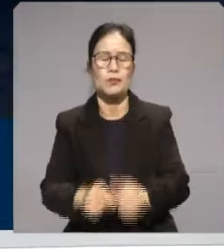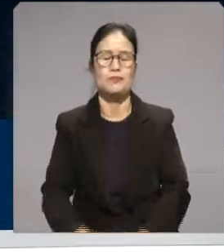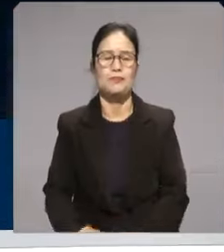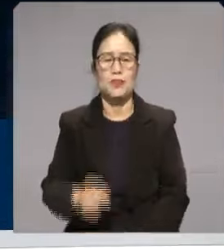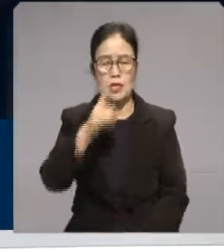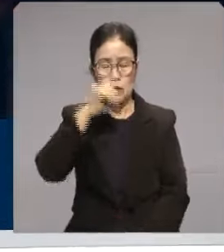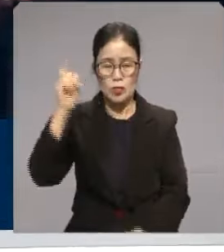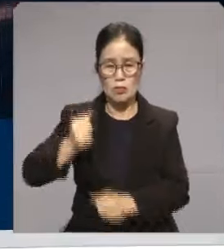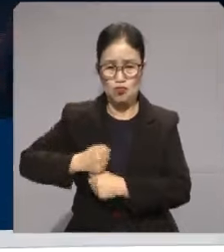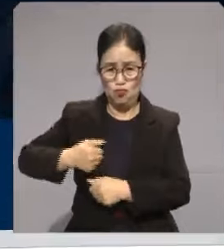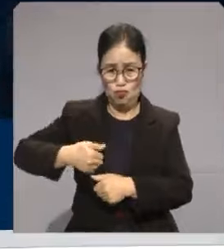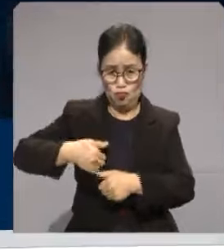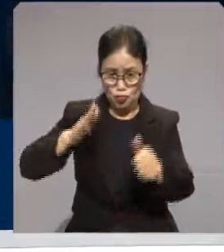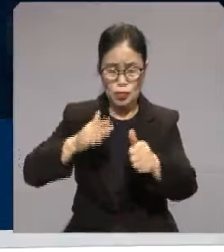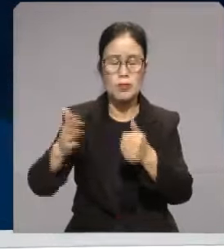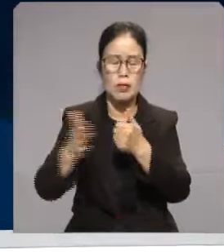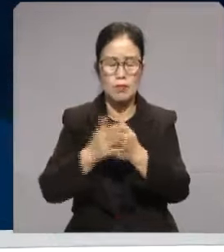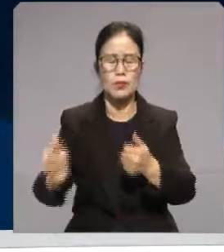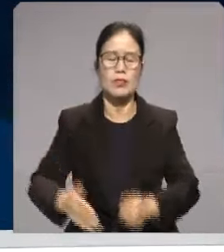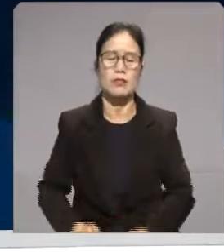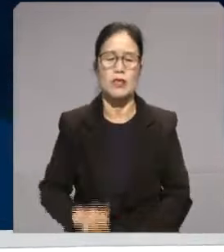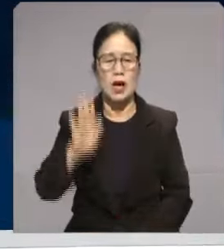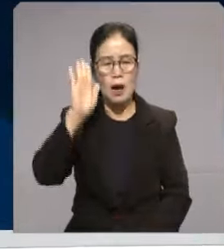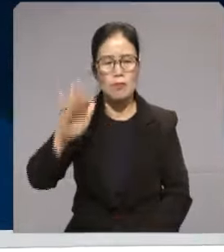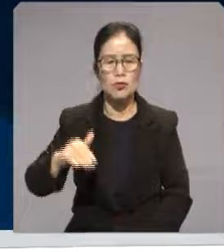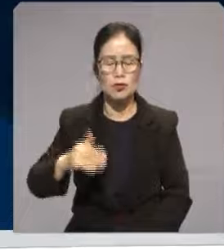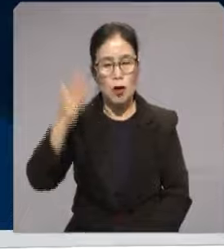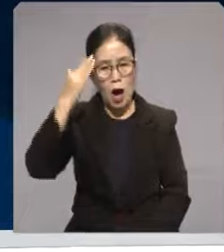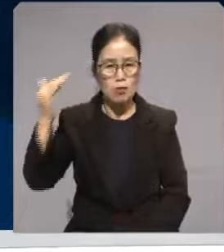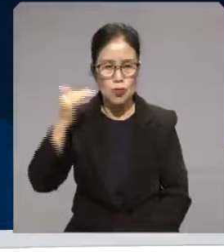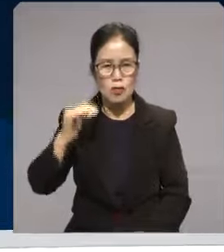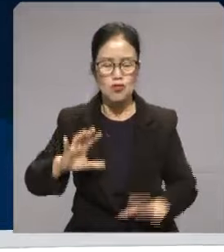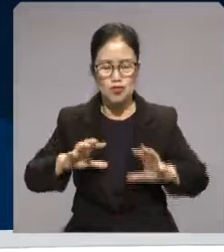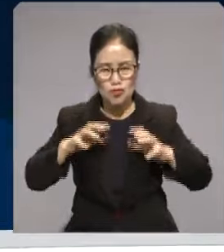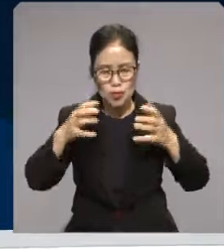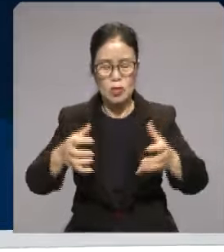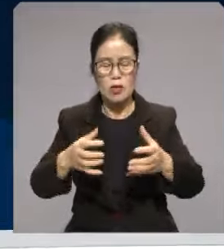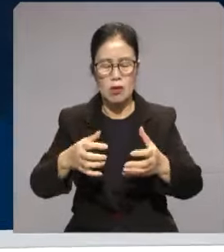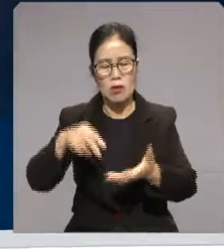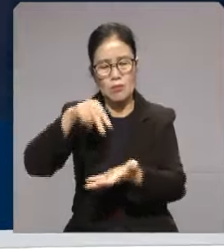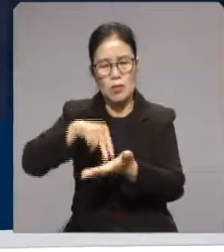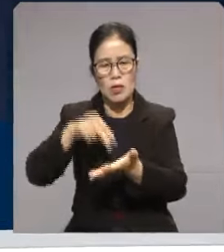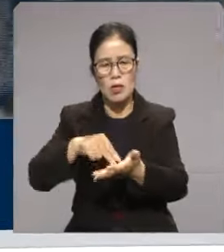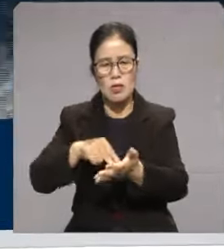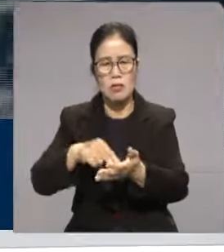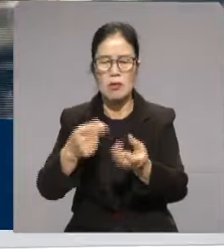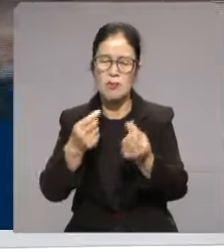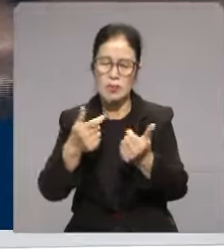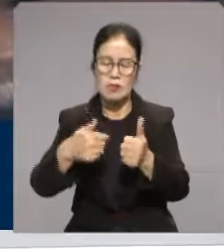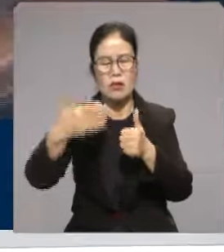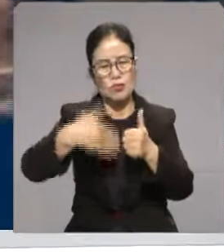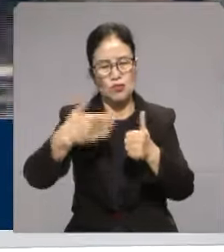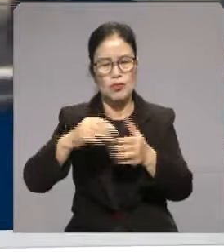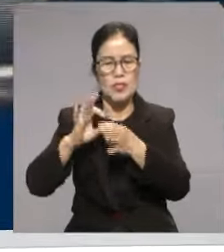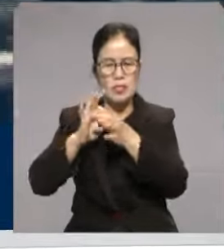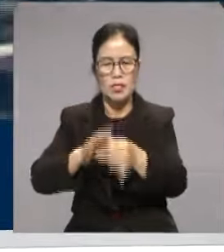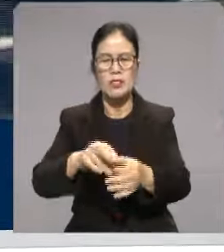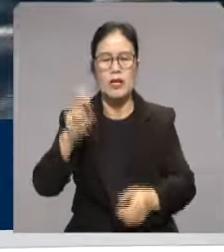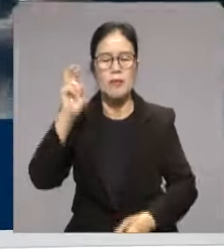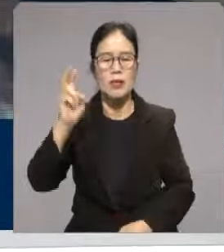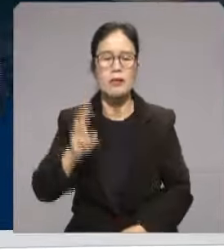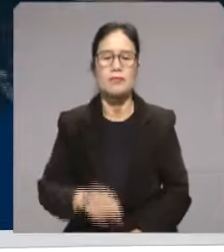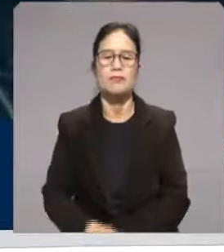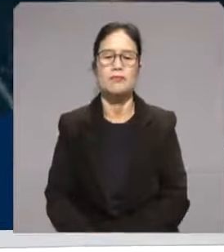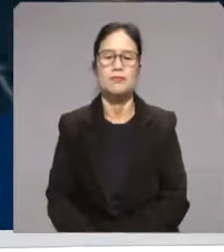러시아로 파병된 북한군 때문인데 향후 우리에게도 국제사회 차원의 유사한 요구가 이어질 것이라는 전망이 나옵니다.